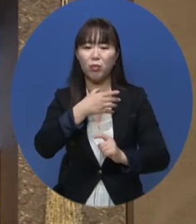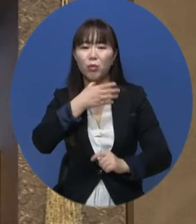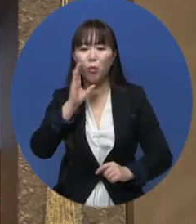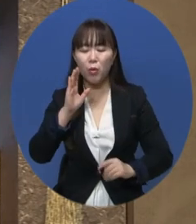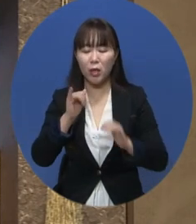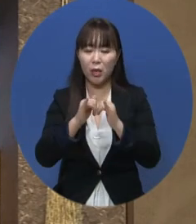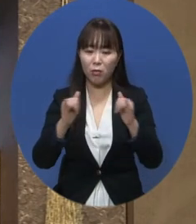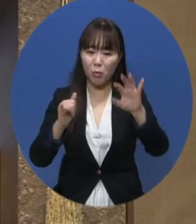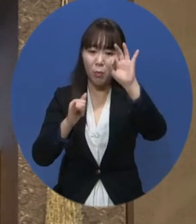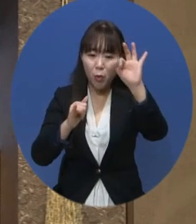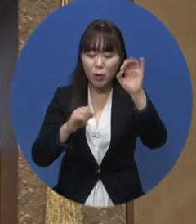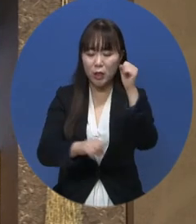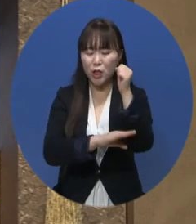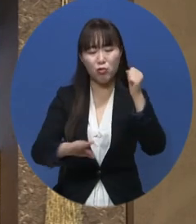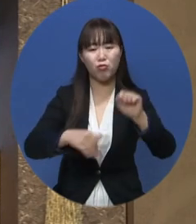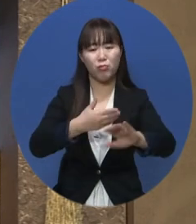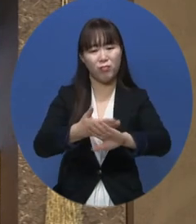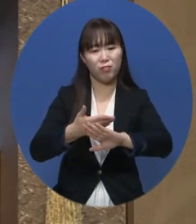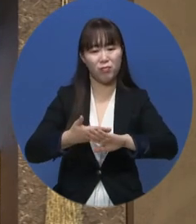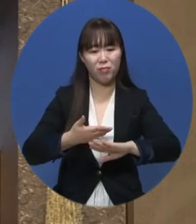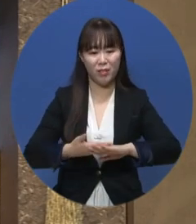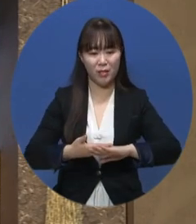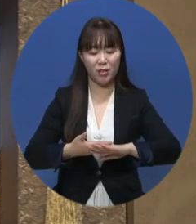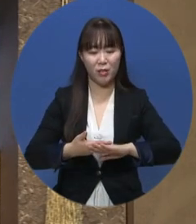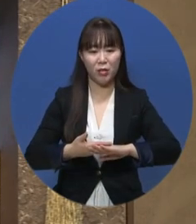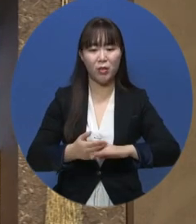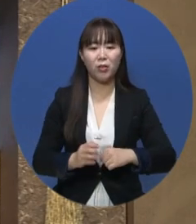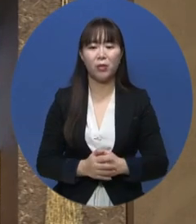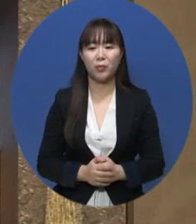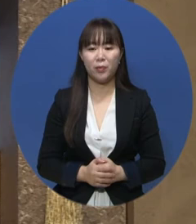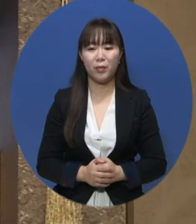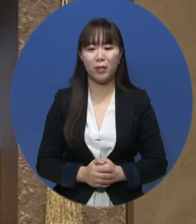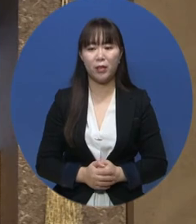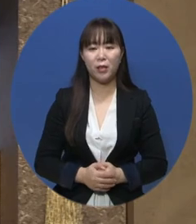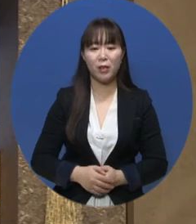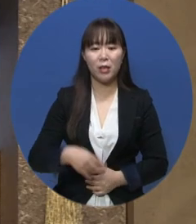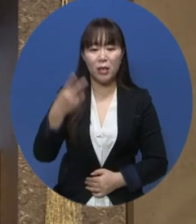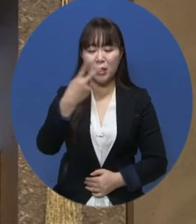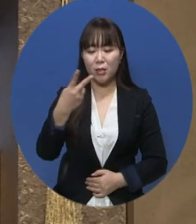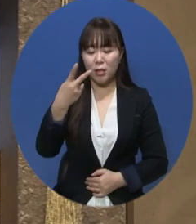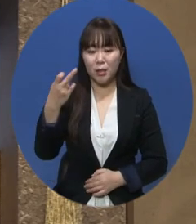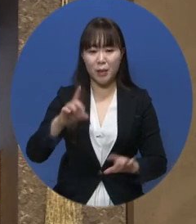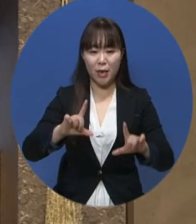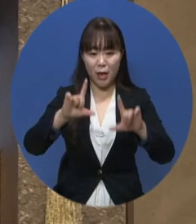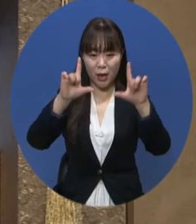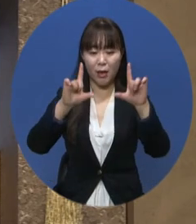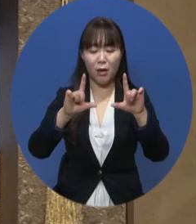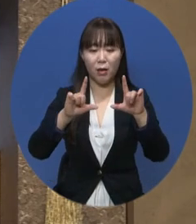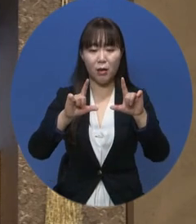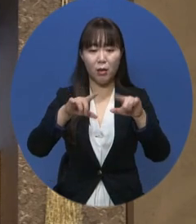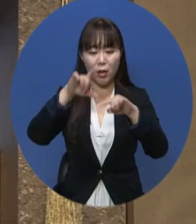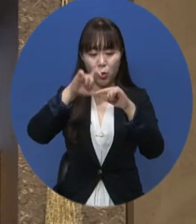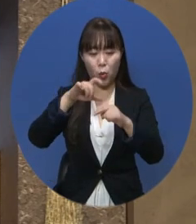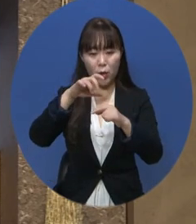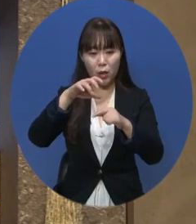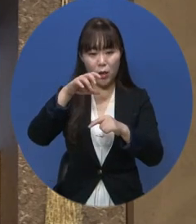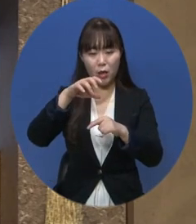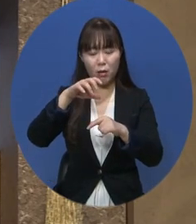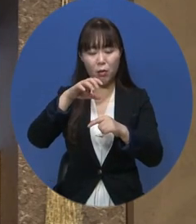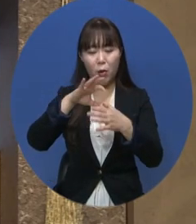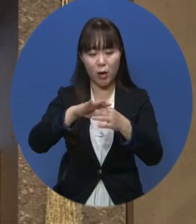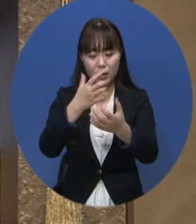기준도 노인이라고 보는 기준이 다르고 있고요. 통계청 2012년도 통계청 자료를